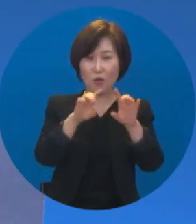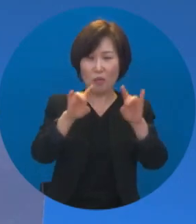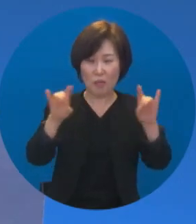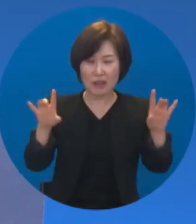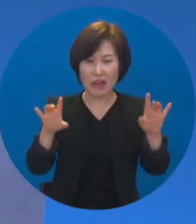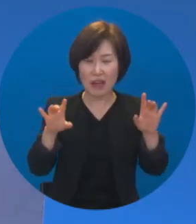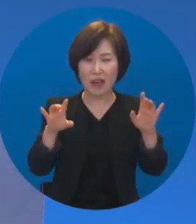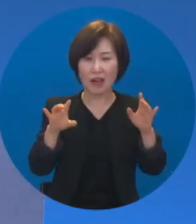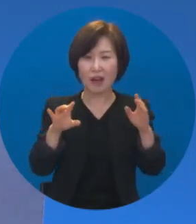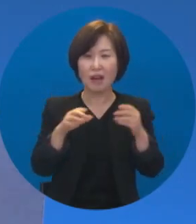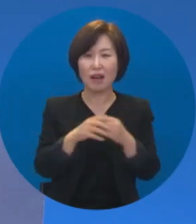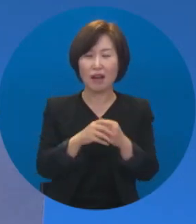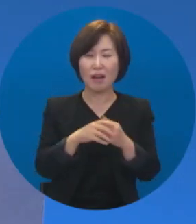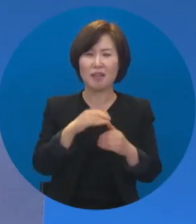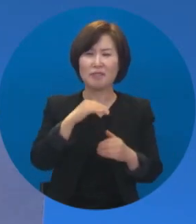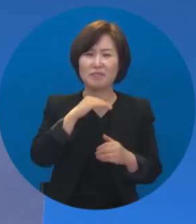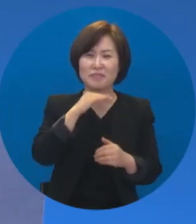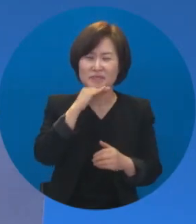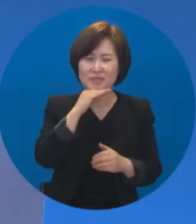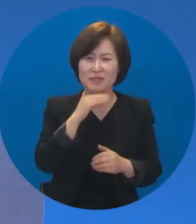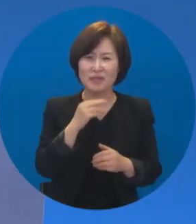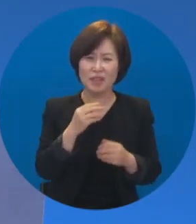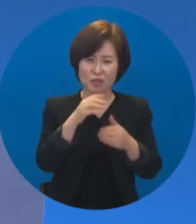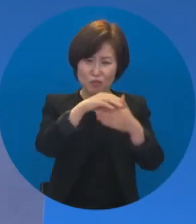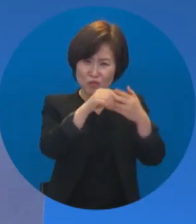대기순번 없이 꽈다닥 미끄러졌어요.